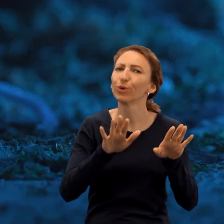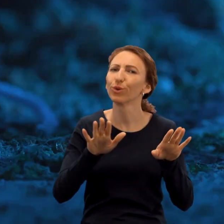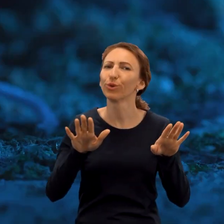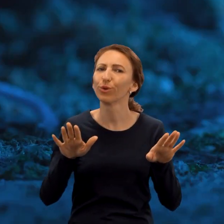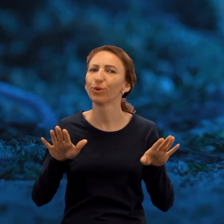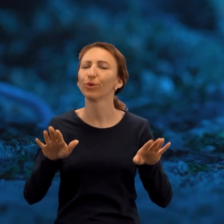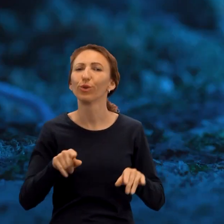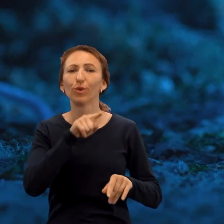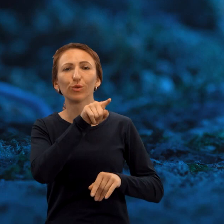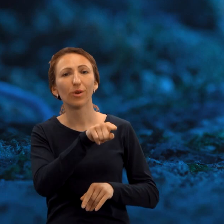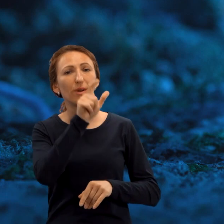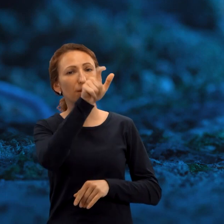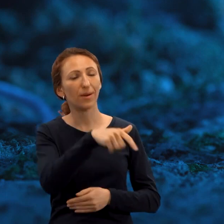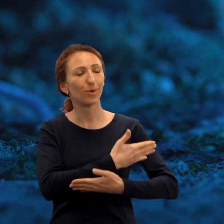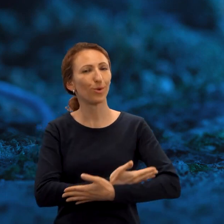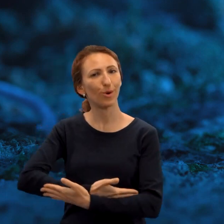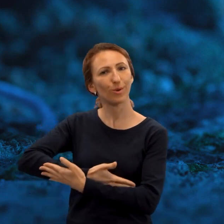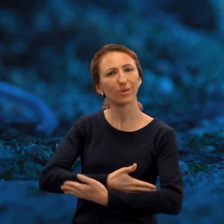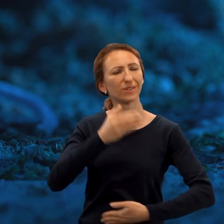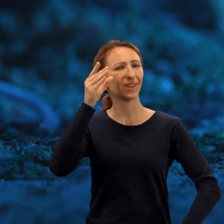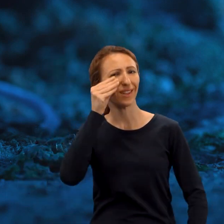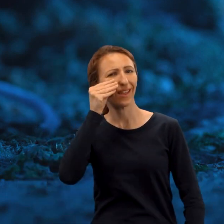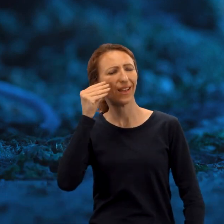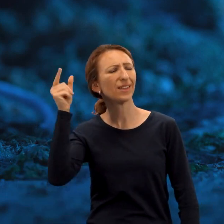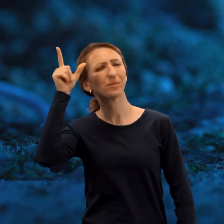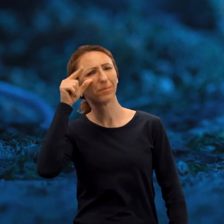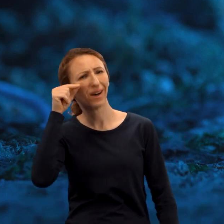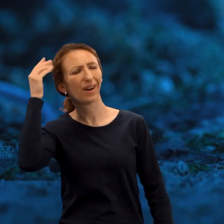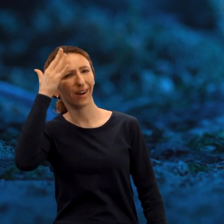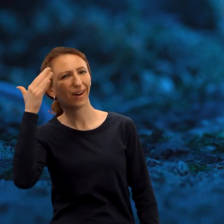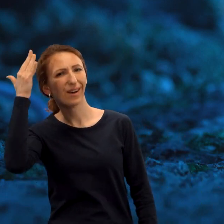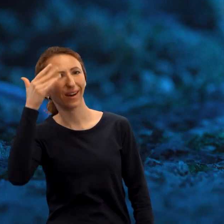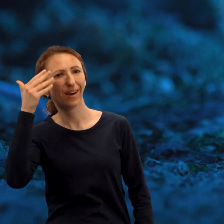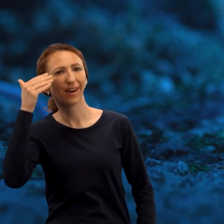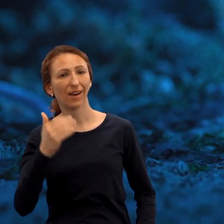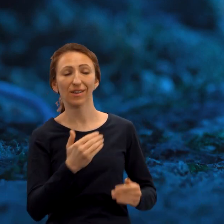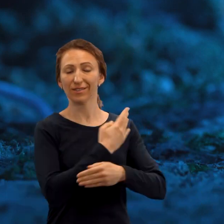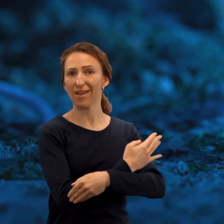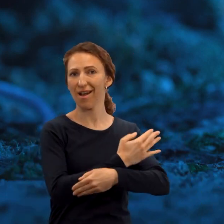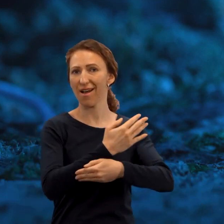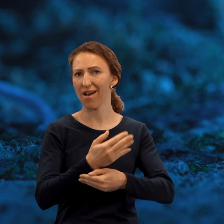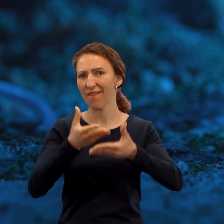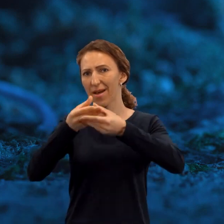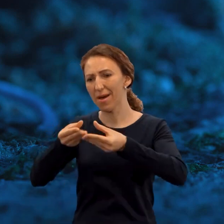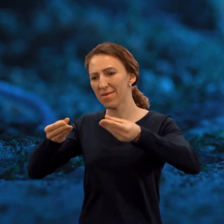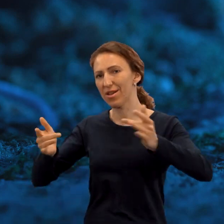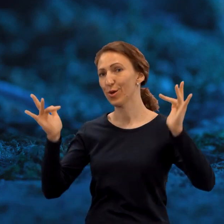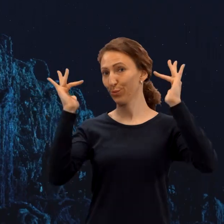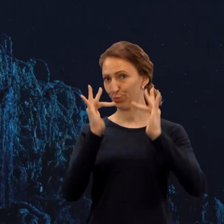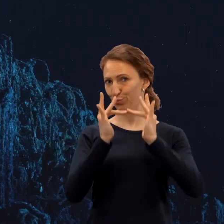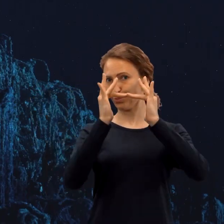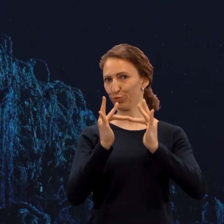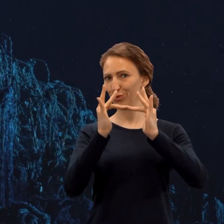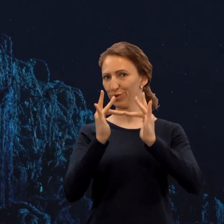I kołysze cię do snu Na łóżeczku straf i